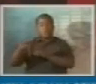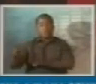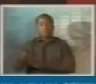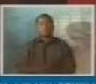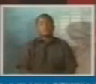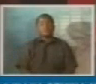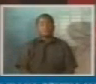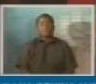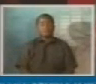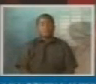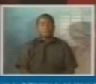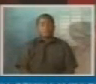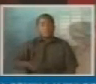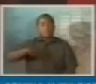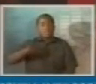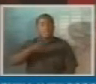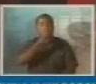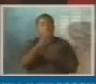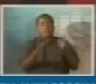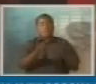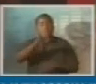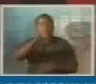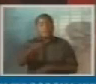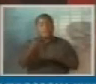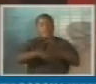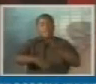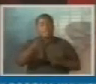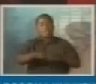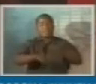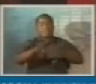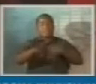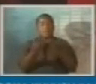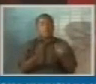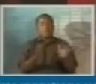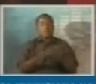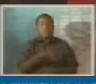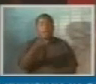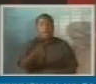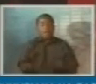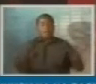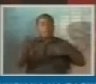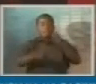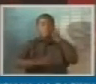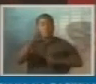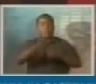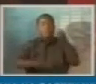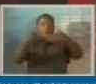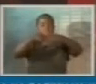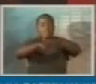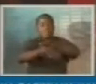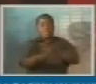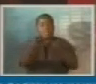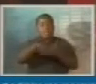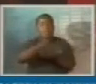hapo tunataka siri, tunaogopa tutafanywa vibaya. Katika siasa hakuna uoga mwenyekiti. Hapa tusingegombea na wala tusingeingia hapa